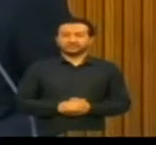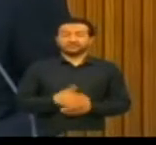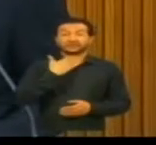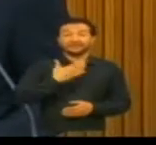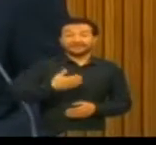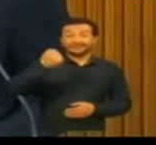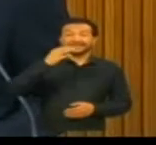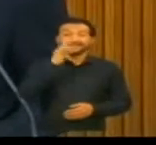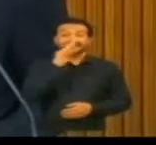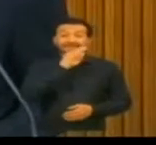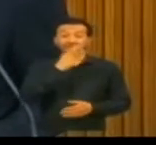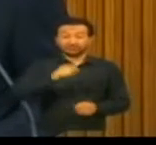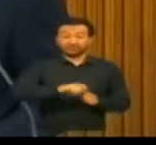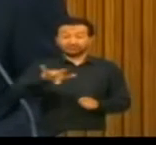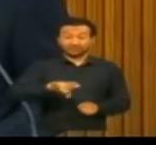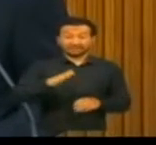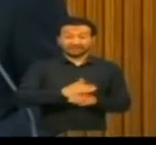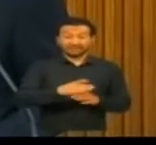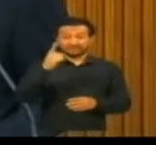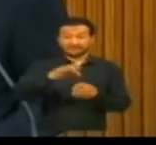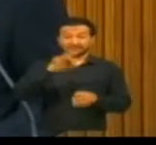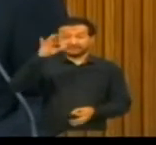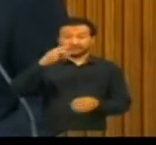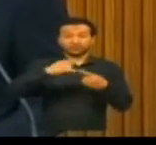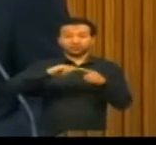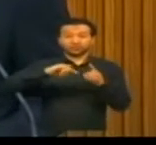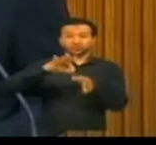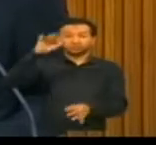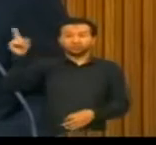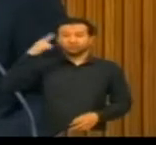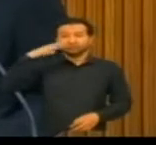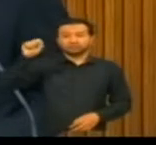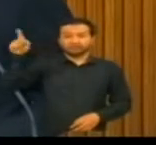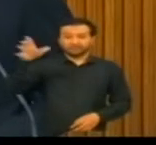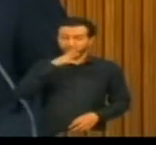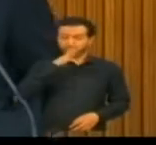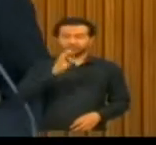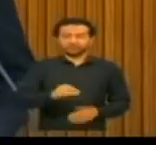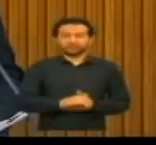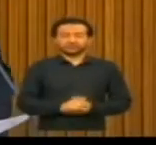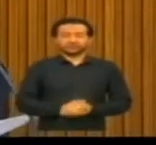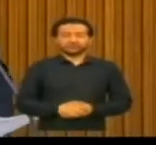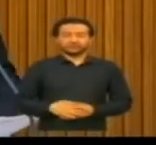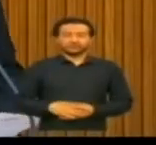İntiharın eşiğine gelen işsizlik nedeniyle bir kişinin ruh halini acaba iktidar sahipleri biliyorlar mı?